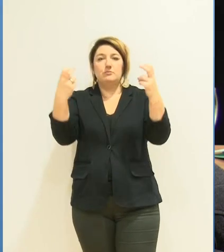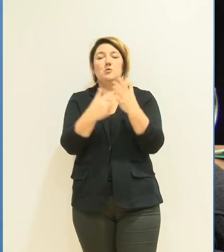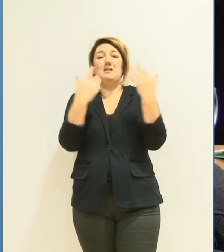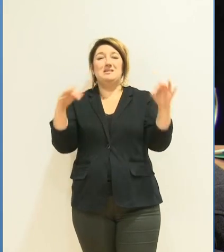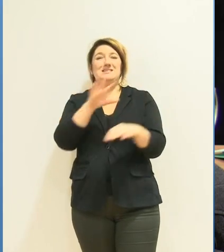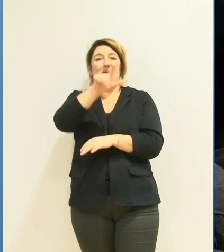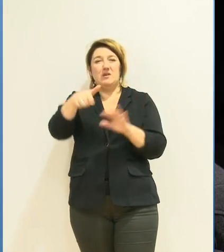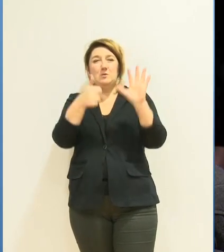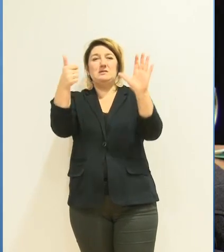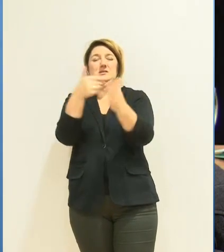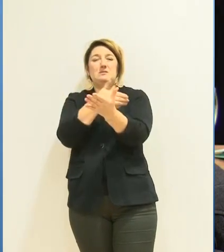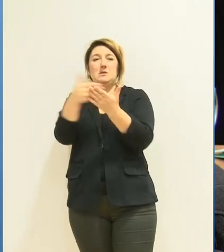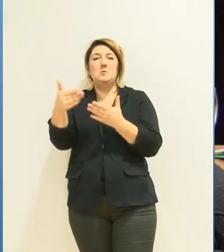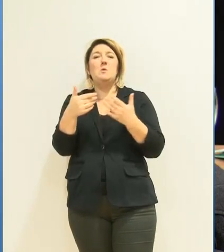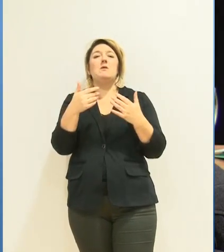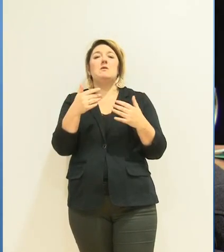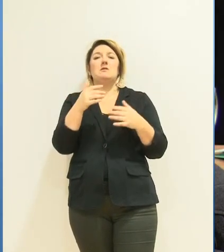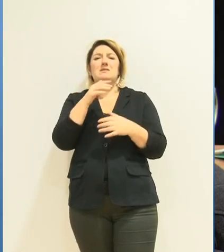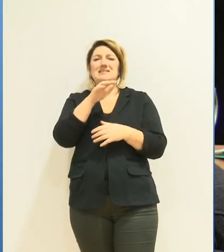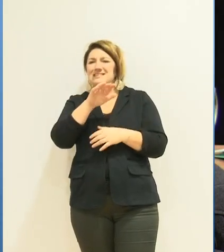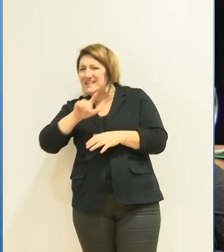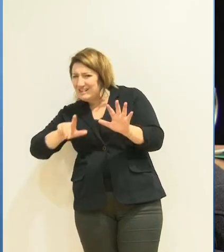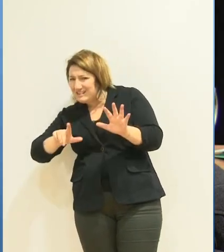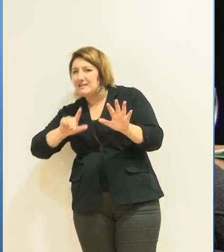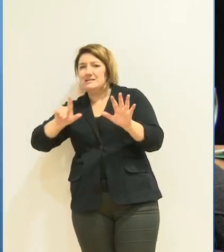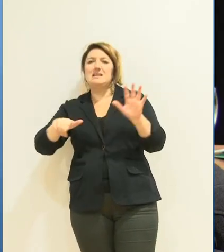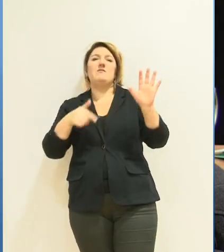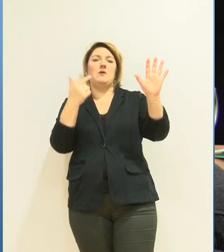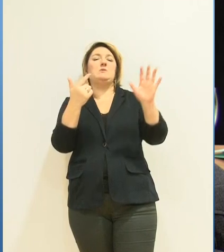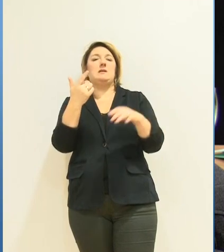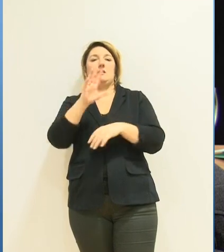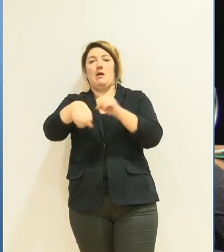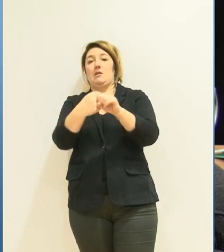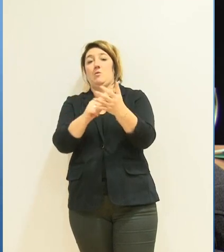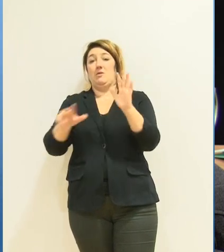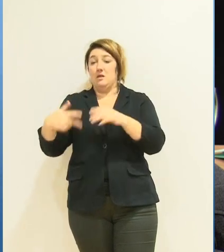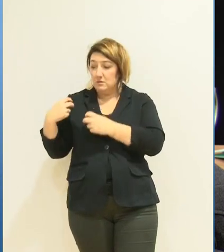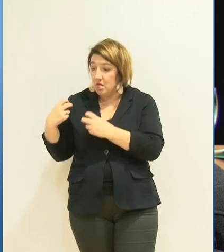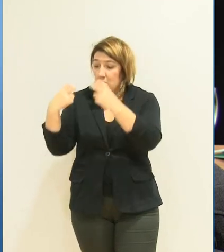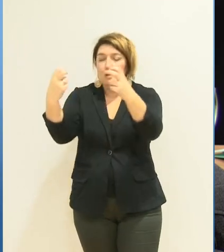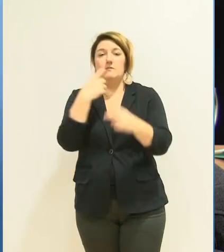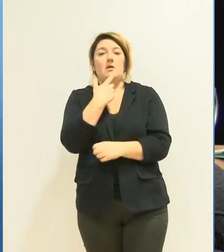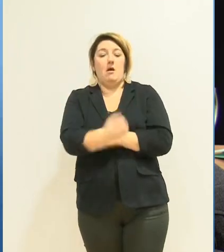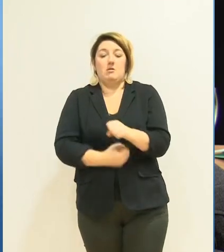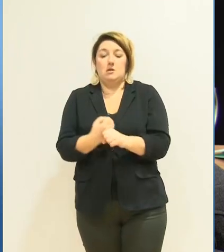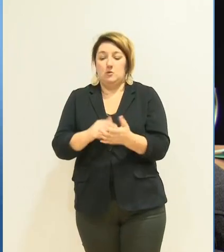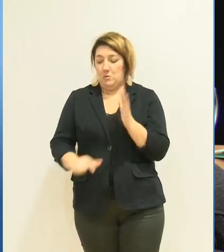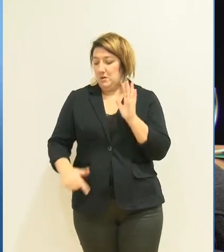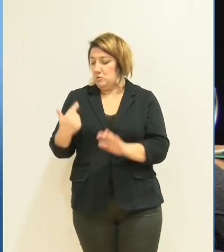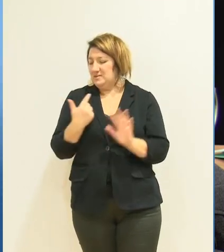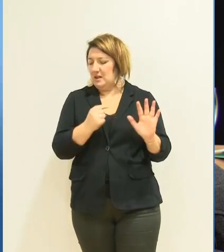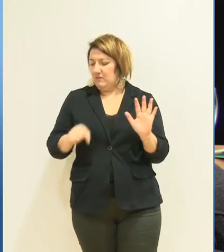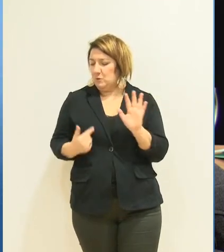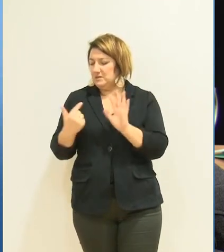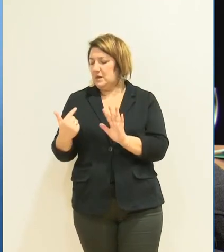et 7 me en 7 en 2013 alors quand on maintenant on se base sur le fait que en 2012 7 millions